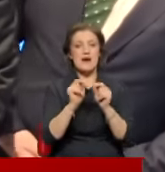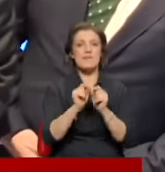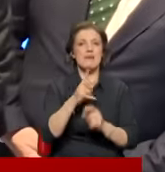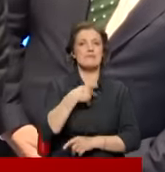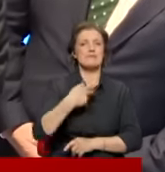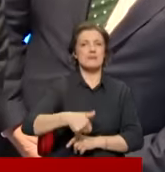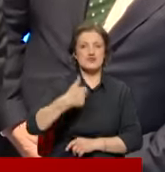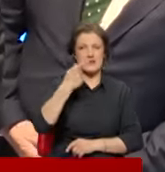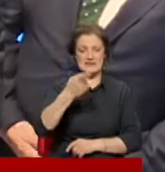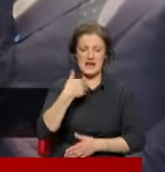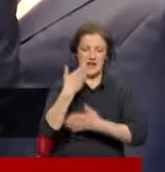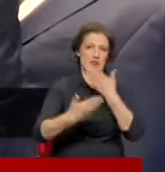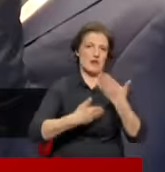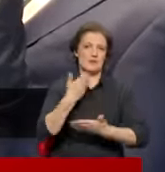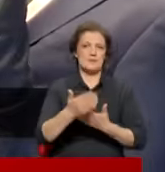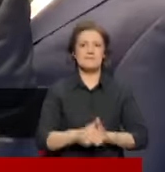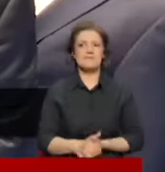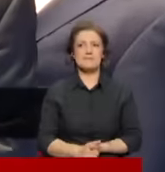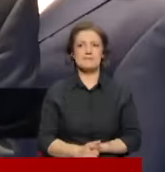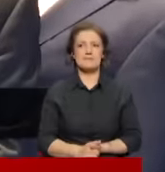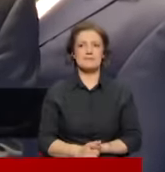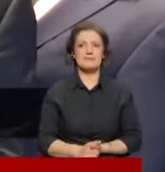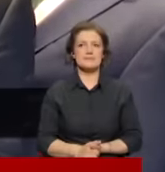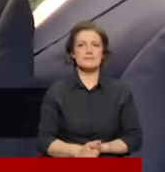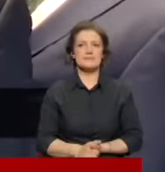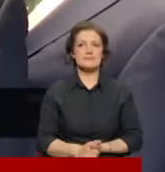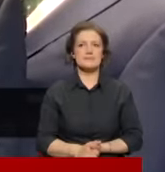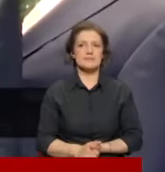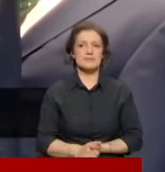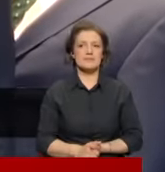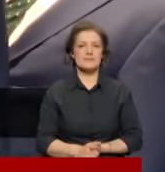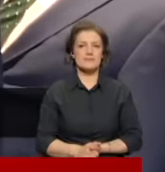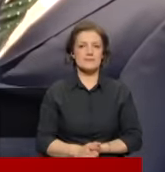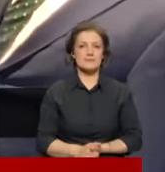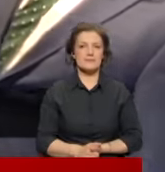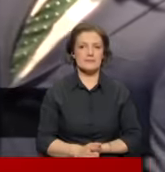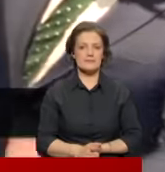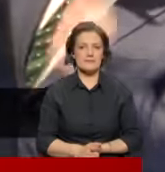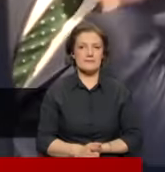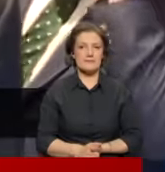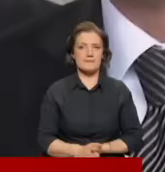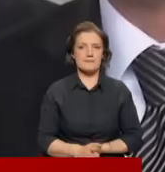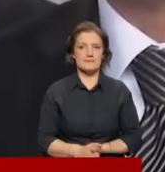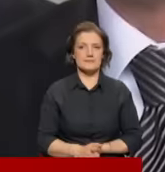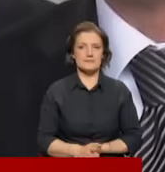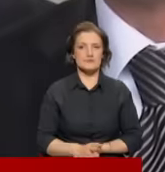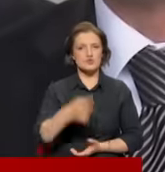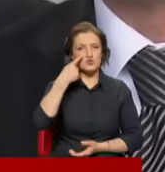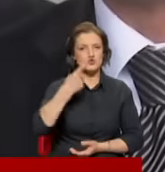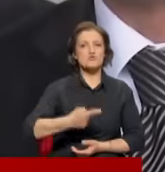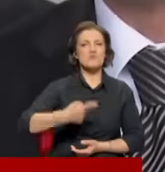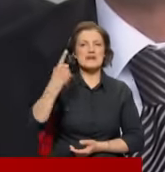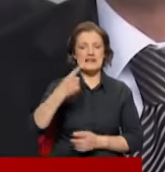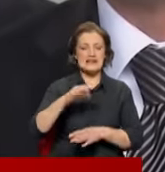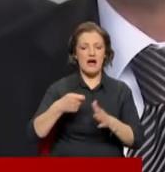Başkanı icraatını anlattı. Müze uzmanlarımız çalıştı ama elde ne varsa onlarla yapıldı.